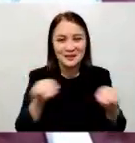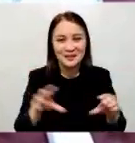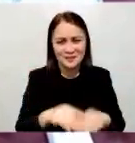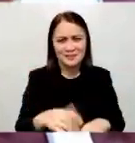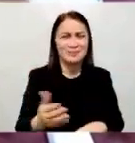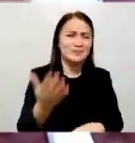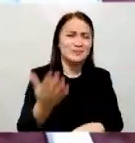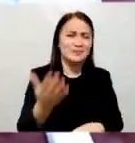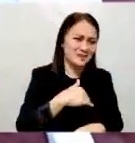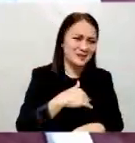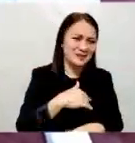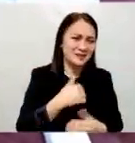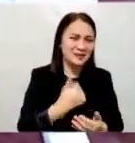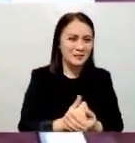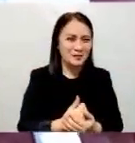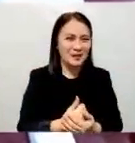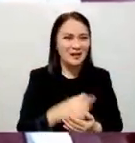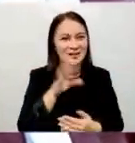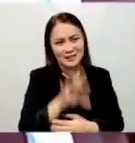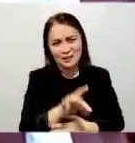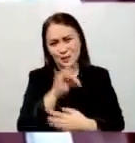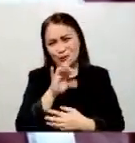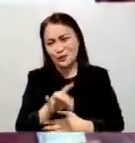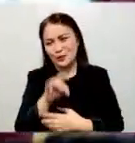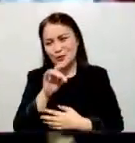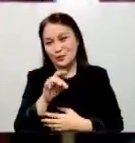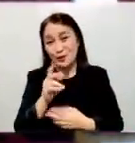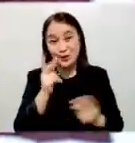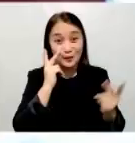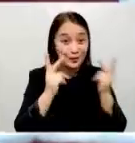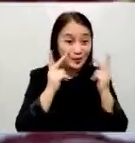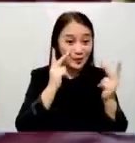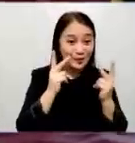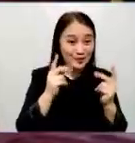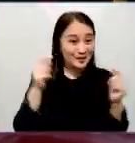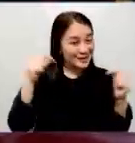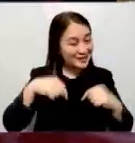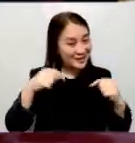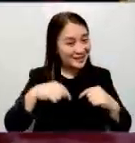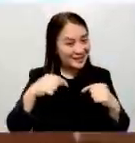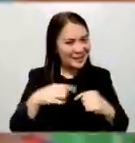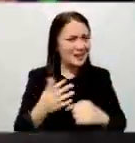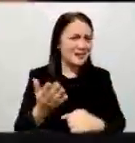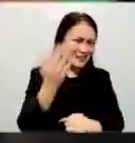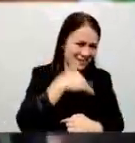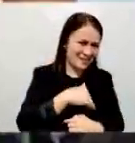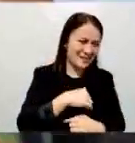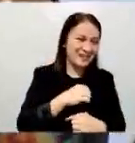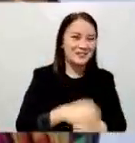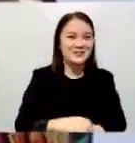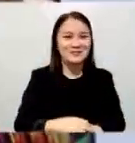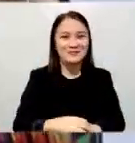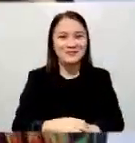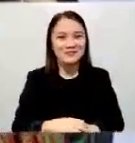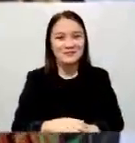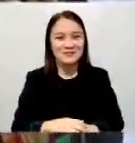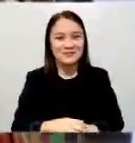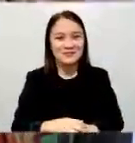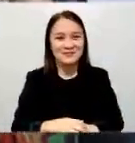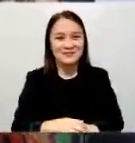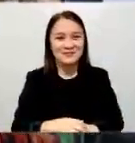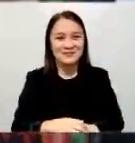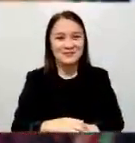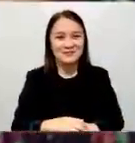ako makadiskubre ng mga bagong papasyalan dito lang sa Ride Tayo Dyan!